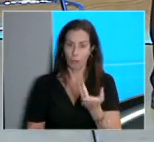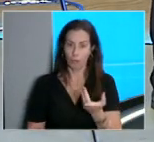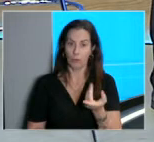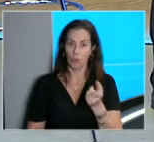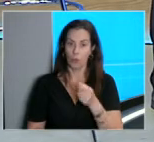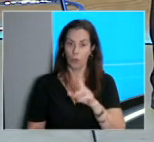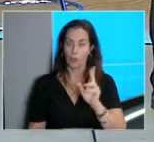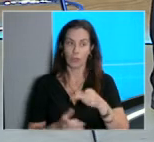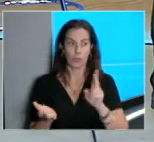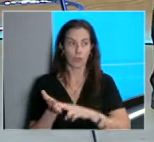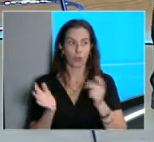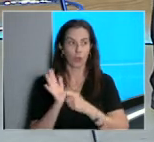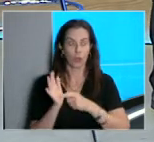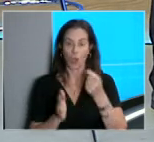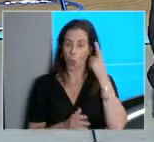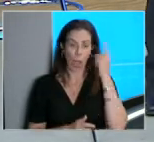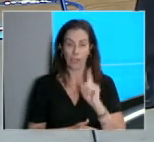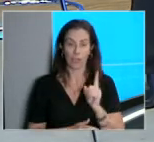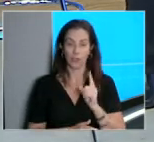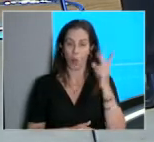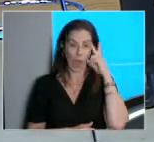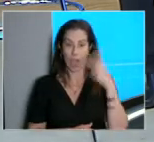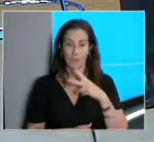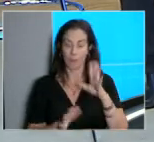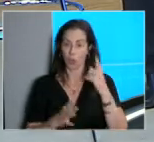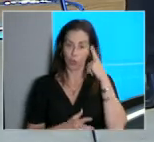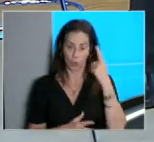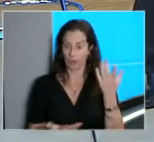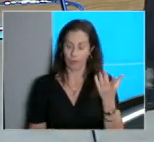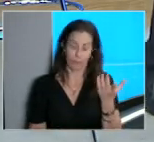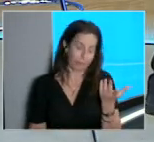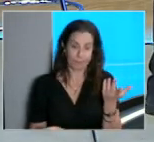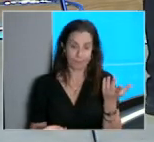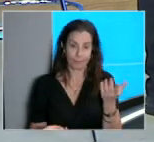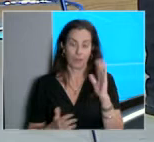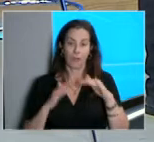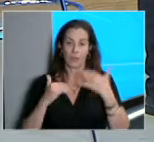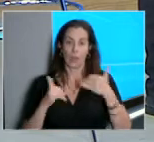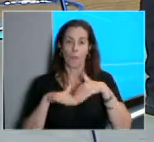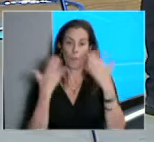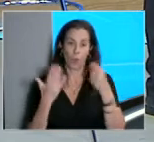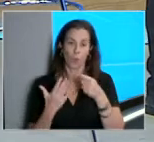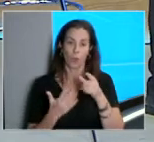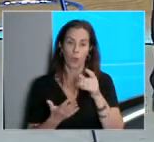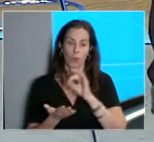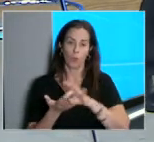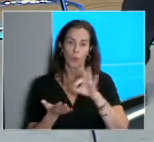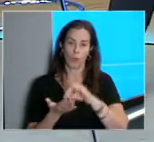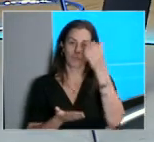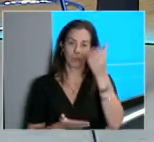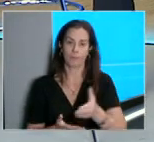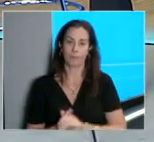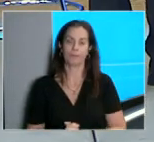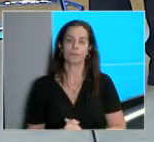שהוא זכה לדרוש לדעת את זה. אבל הוא כנראה לא ידע את זה, הוא לא הבין את מה שהוא יודע, אם הוא בכלל יודע. ואז הבוקר הוא נשמע